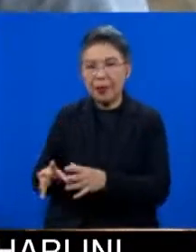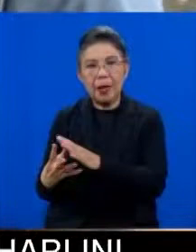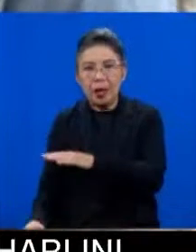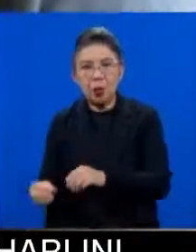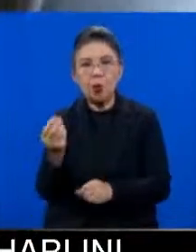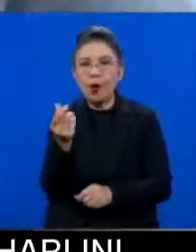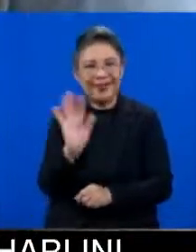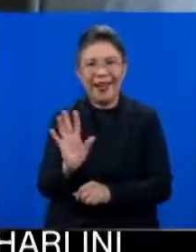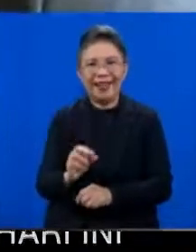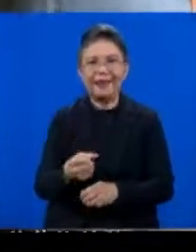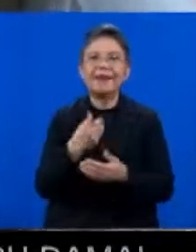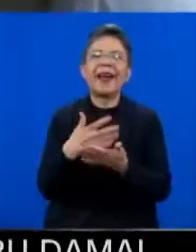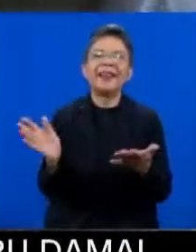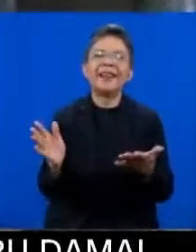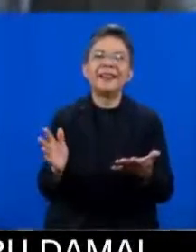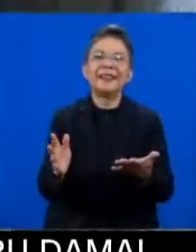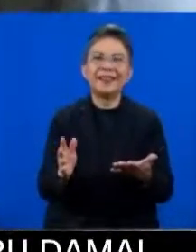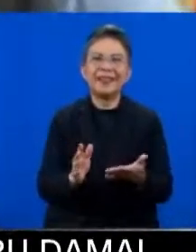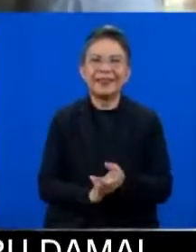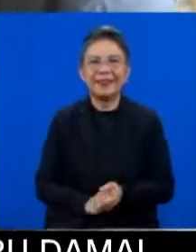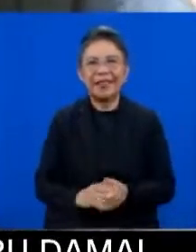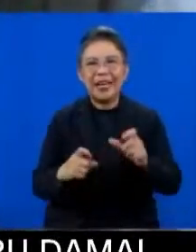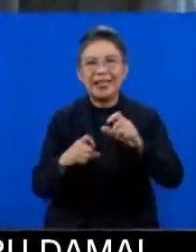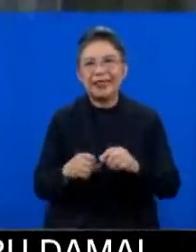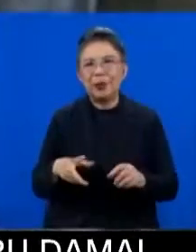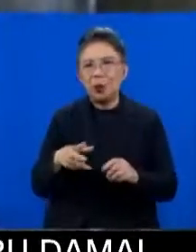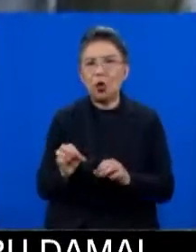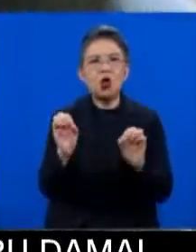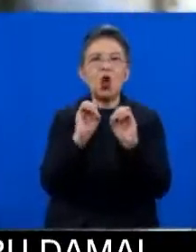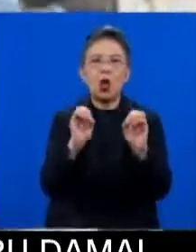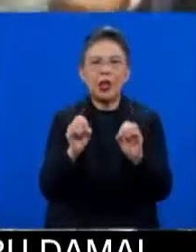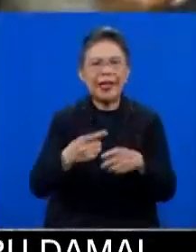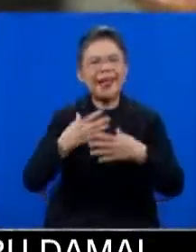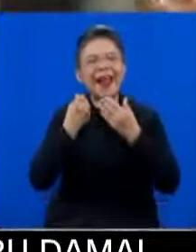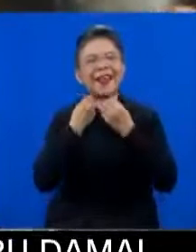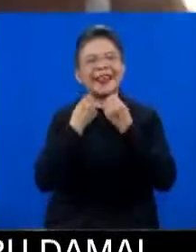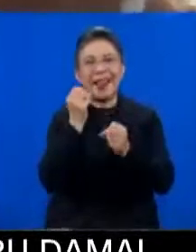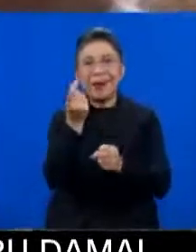khawatir, karena nanti saldo yang terpotong 0 rupiah atau dengan kata lain, gratis.